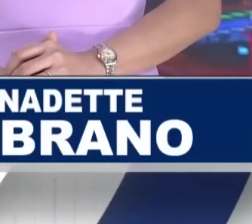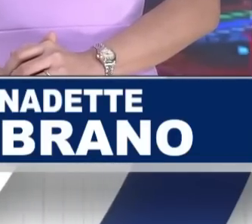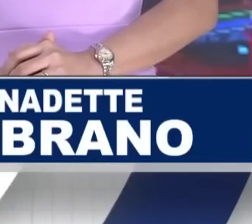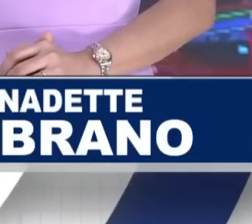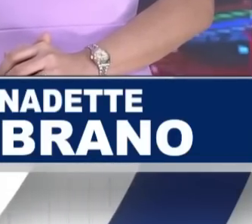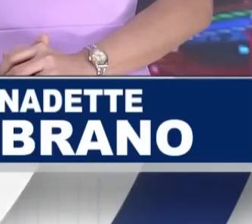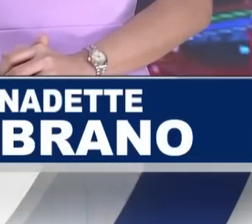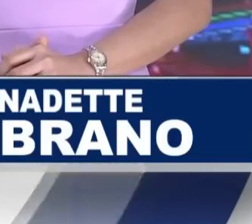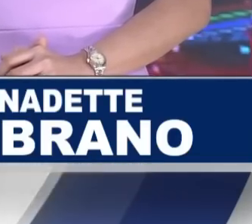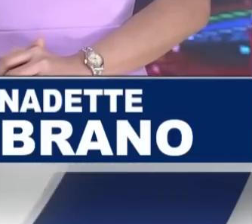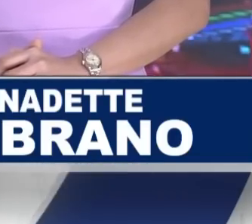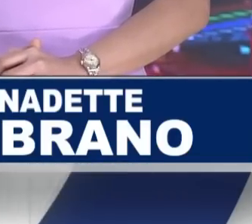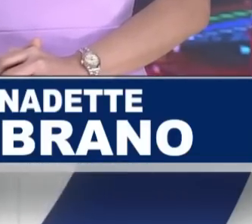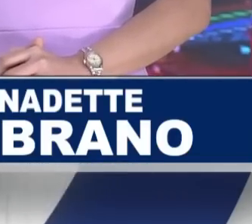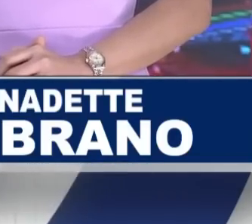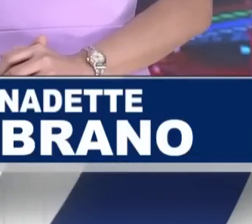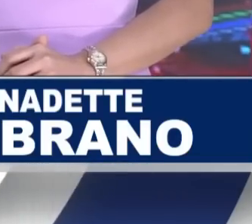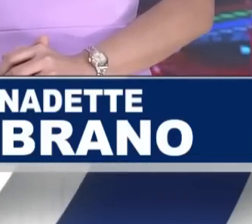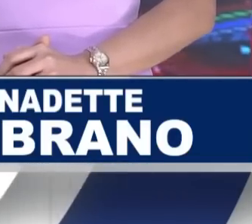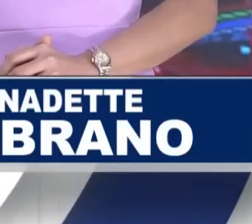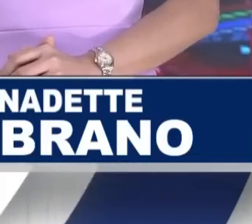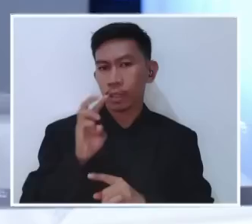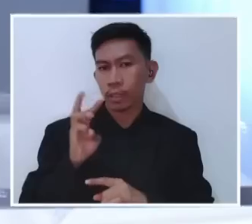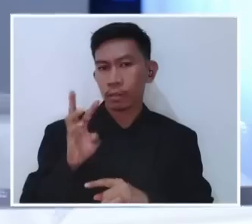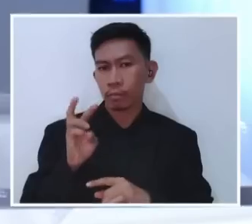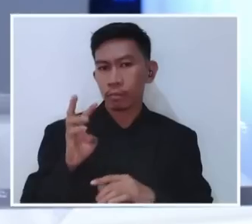taong gulang sa Davao Occidental.